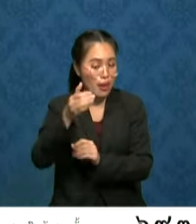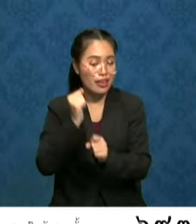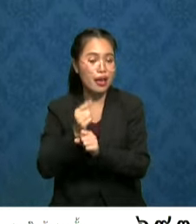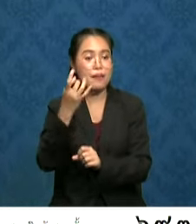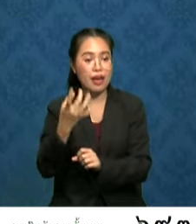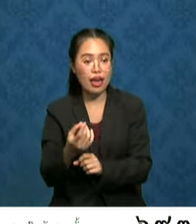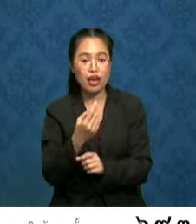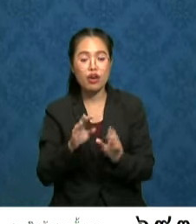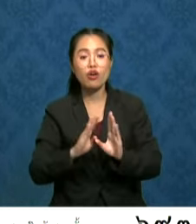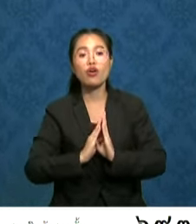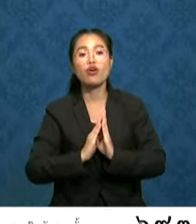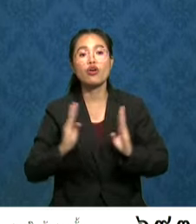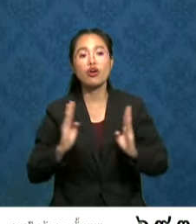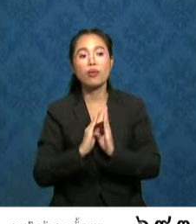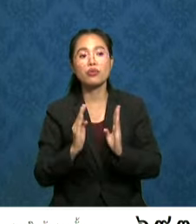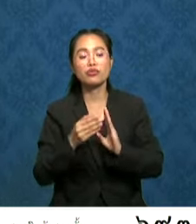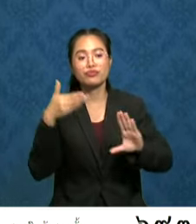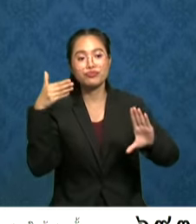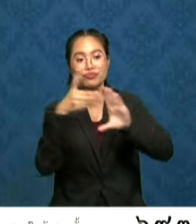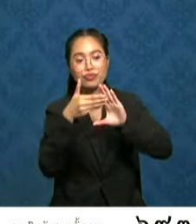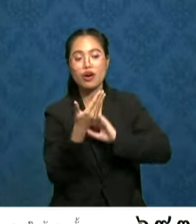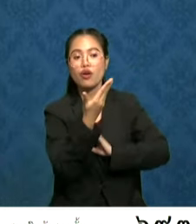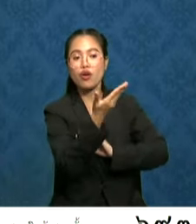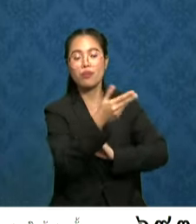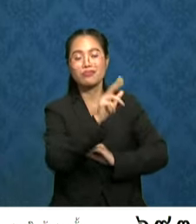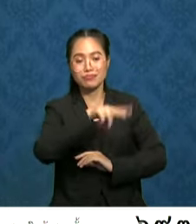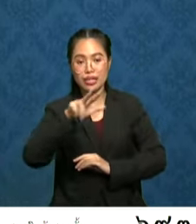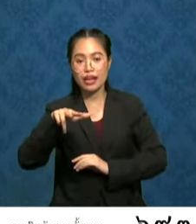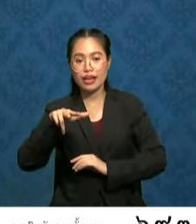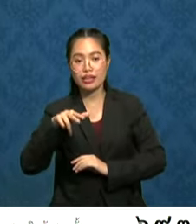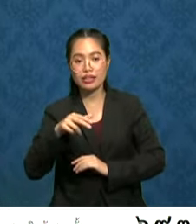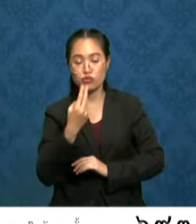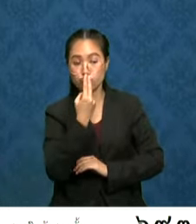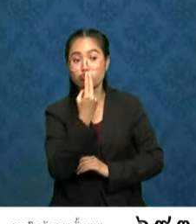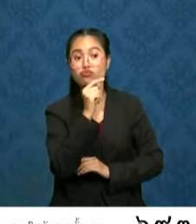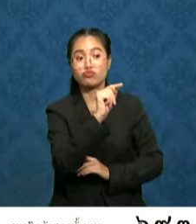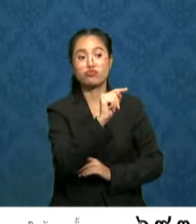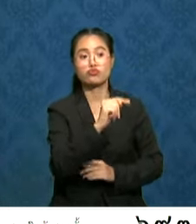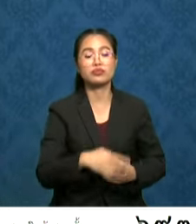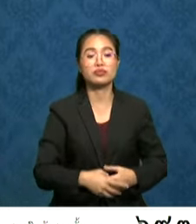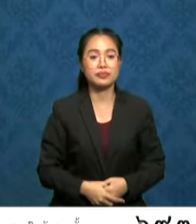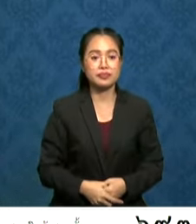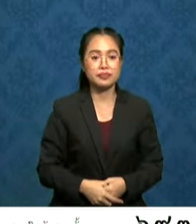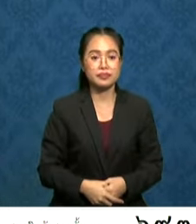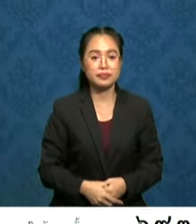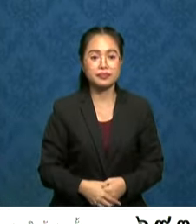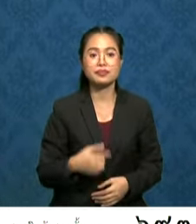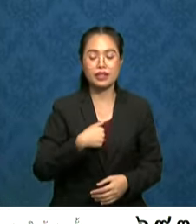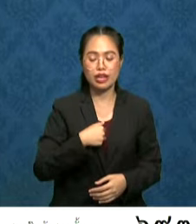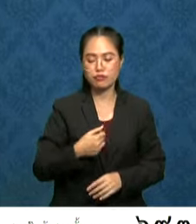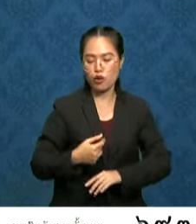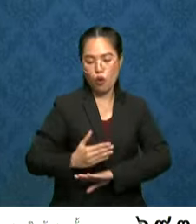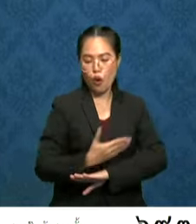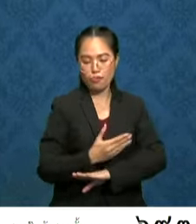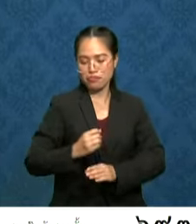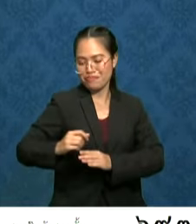อินโฟกราฟิกสวยสุดสวยจากพรรคเพื่อไทยค่ะแต่ว่าพอมาอ่านนะคะเอิ่มจริงๆดิฉันก็ทำการบ้านมาก่อนหน้านี้